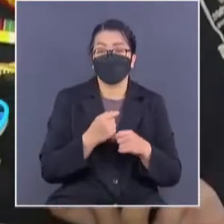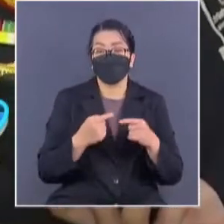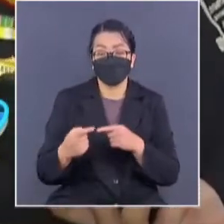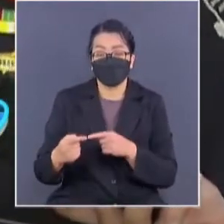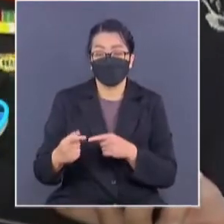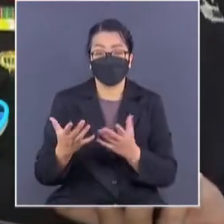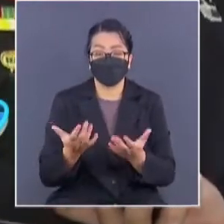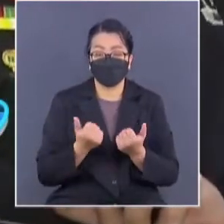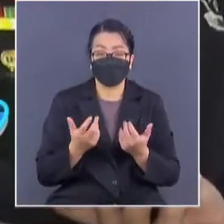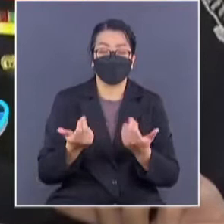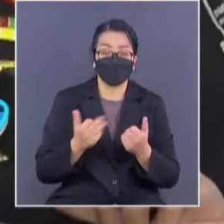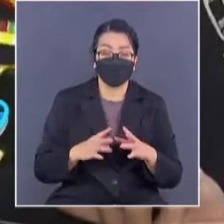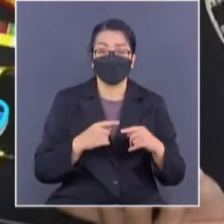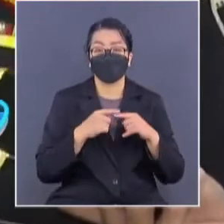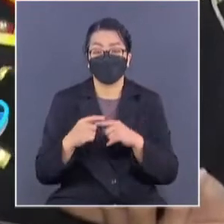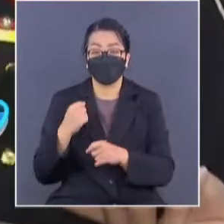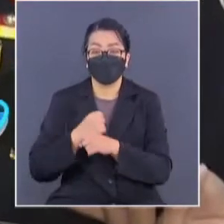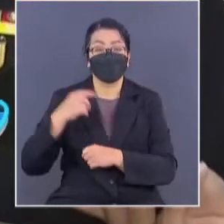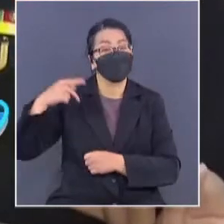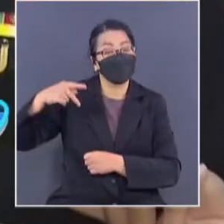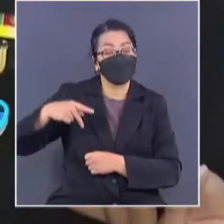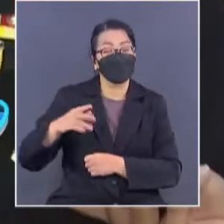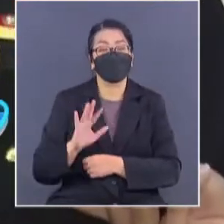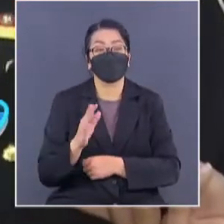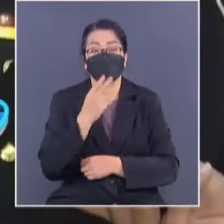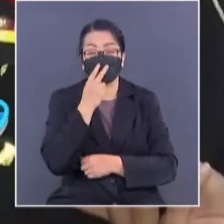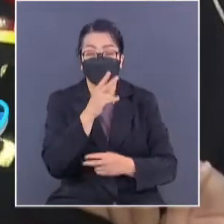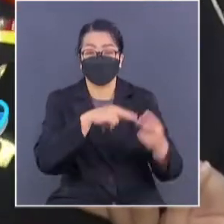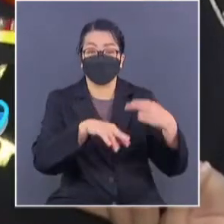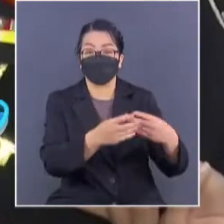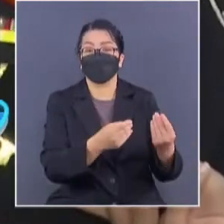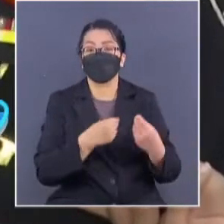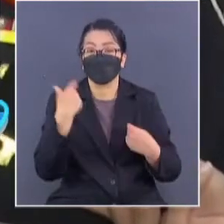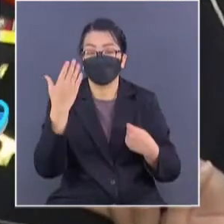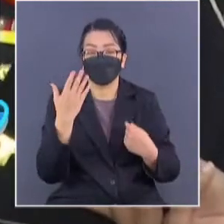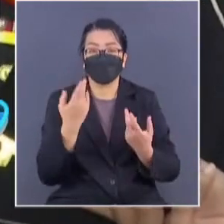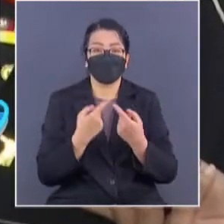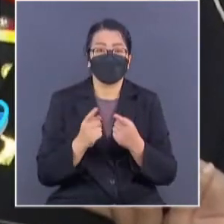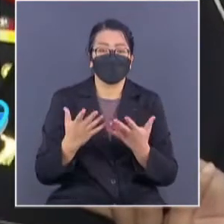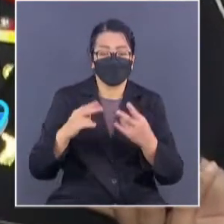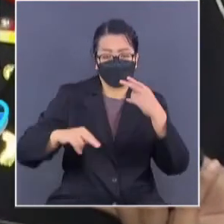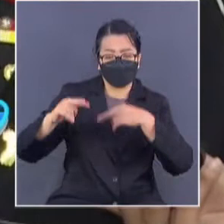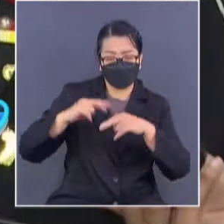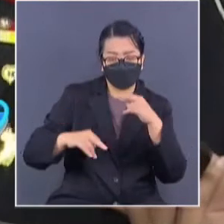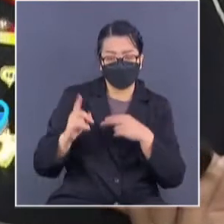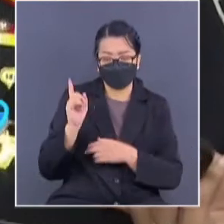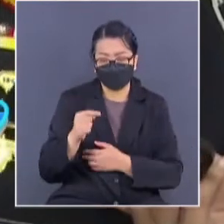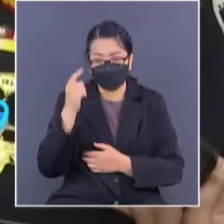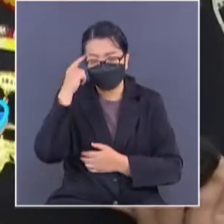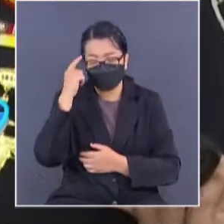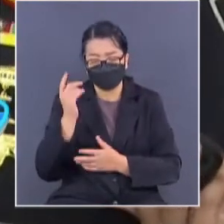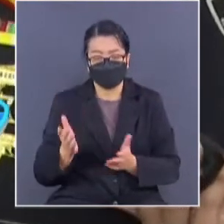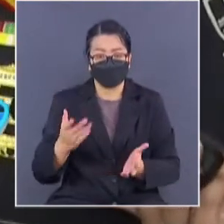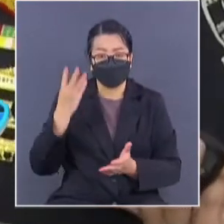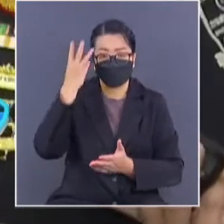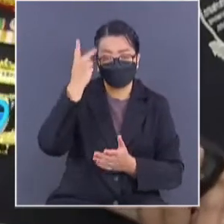ไม่ละเลยที่จะพิจารณาทุกอย่างนะครับเอามาพิจารณาแต่ก็พิจารณาแล้วจะต้องมีการเสนอความเ